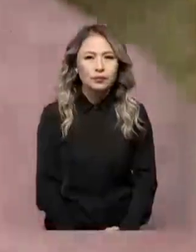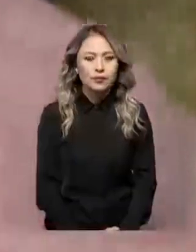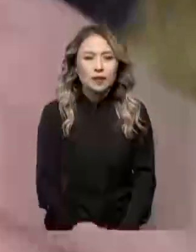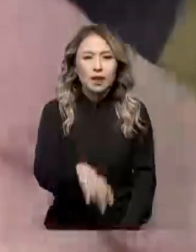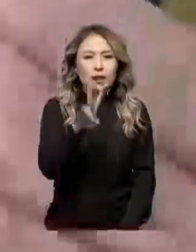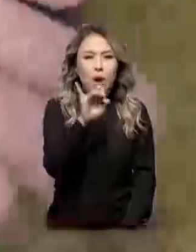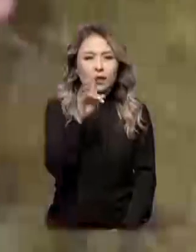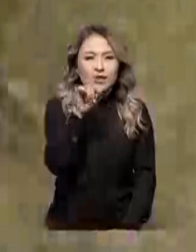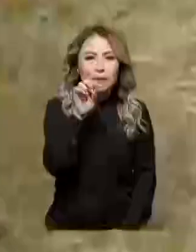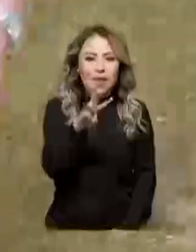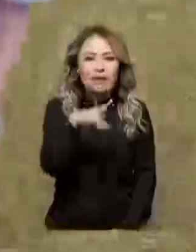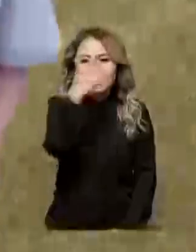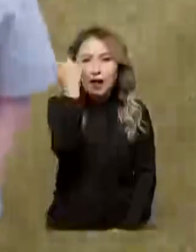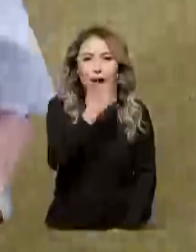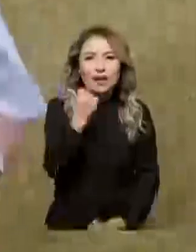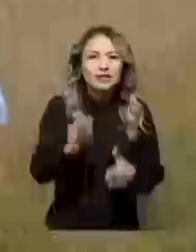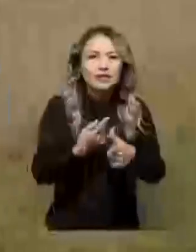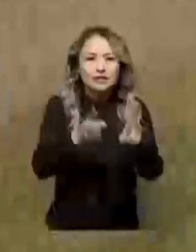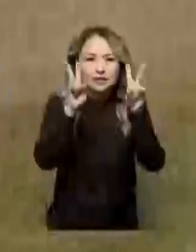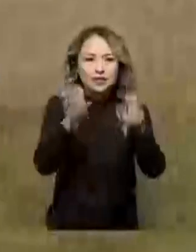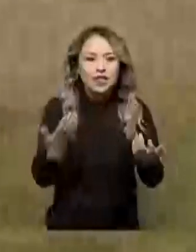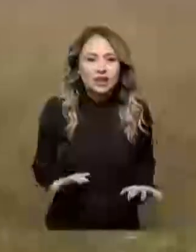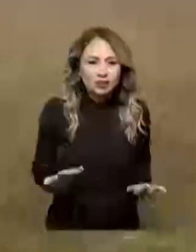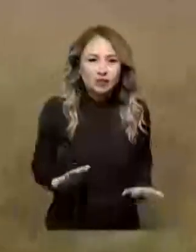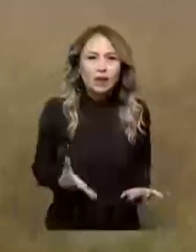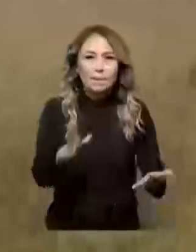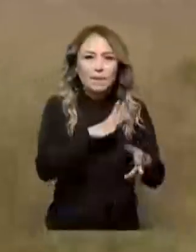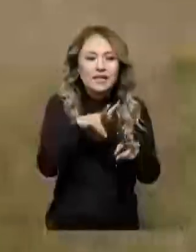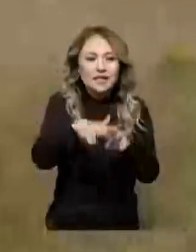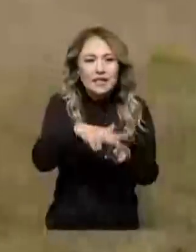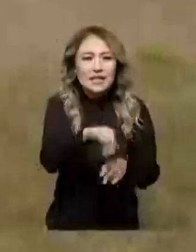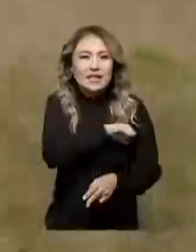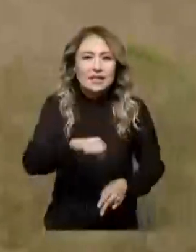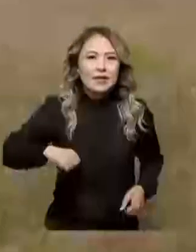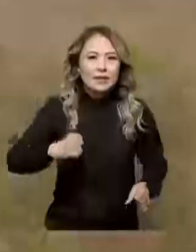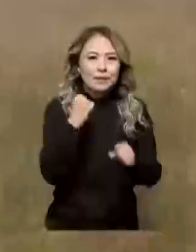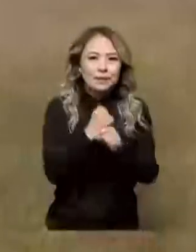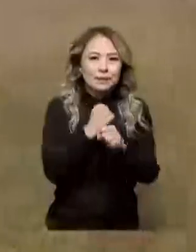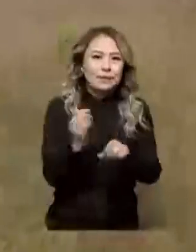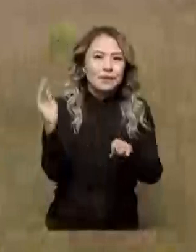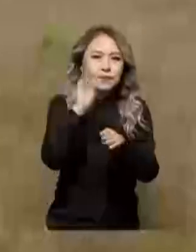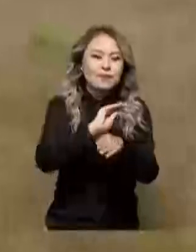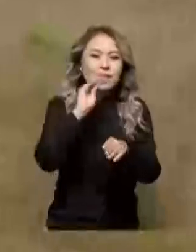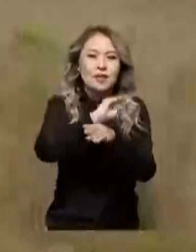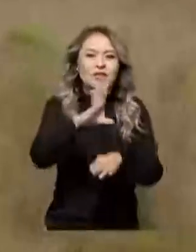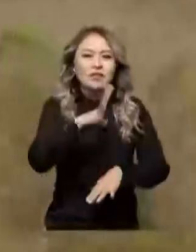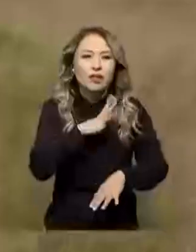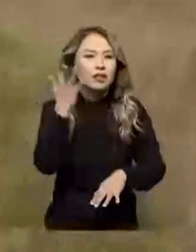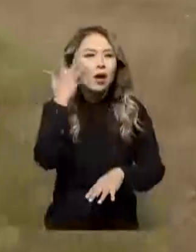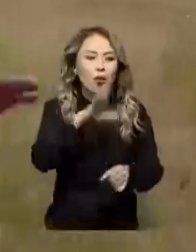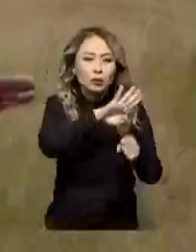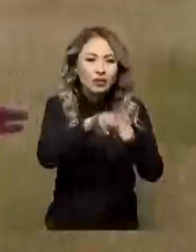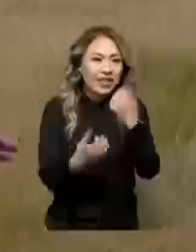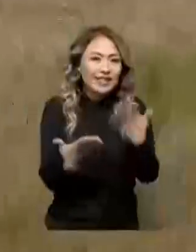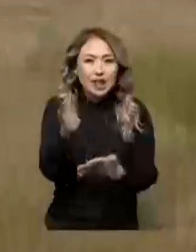Наурызым ауданында итальяндық прус деп аталатын шегірткенің ең бір зиянды түрінің ошағы көп. Егер оны дер нәсіл кезінде жоймаса,